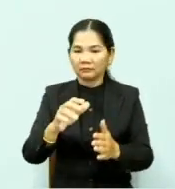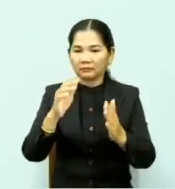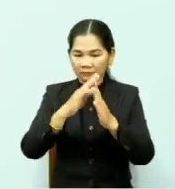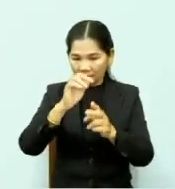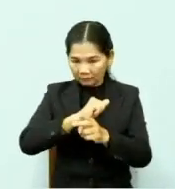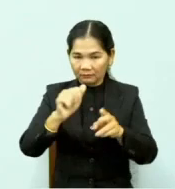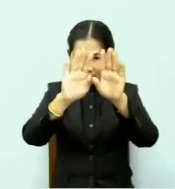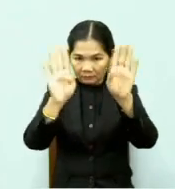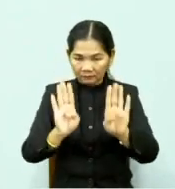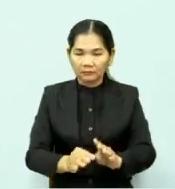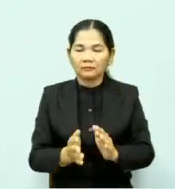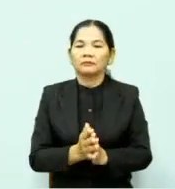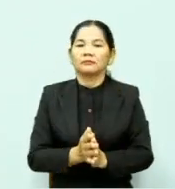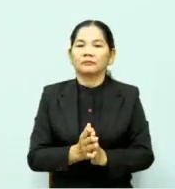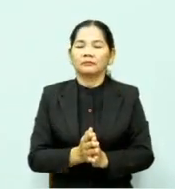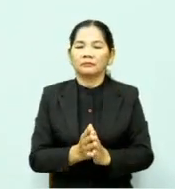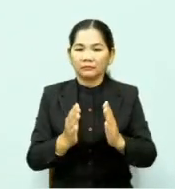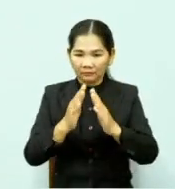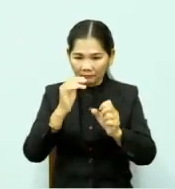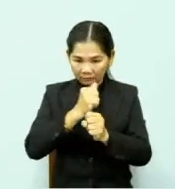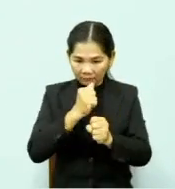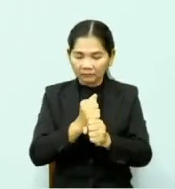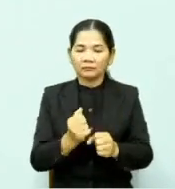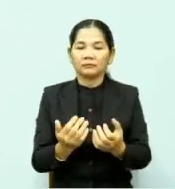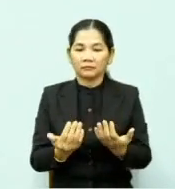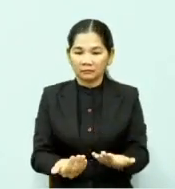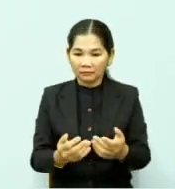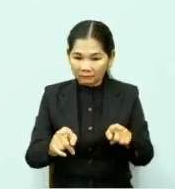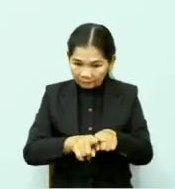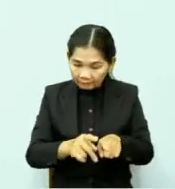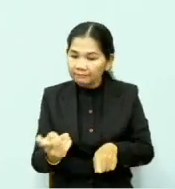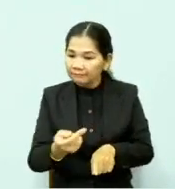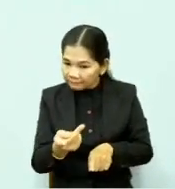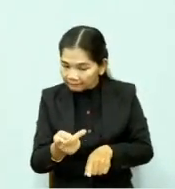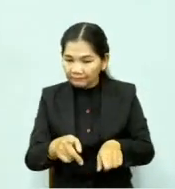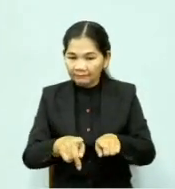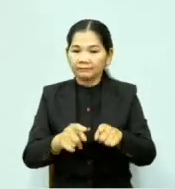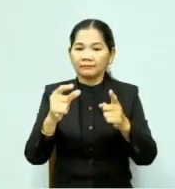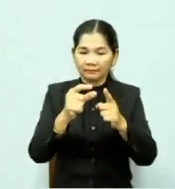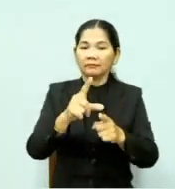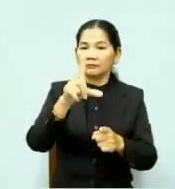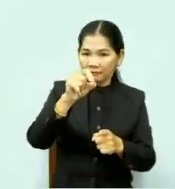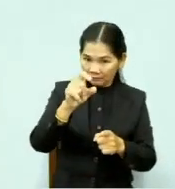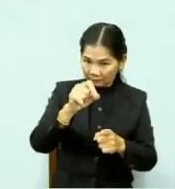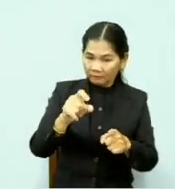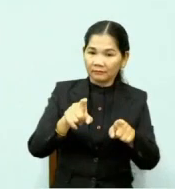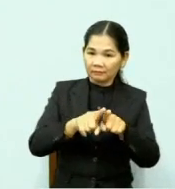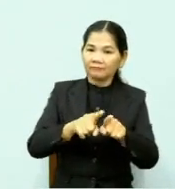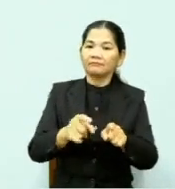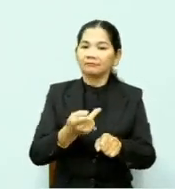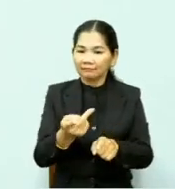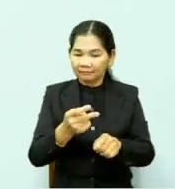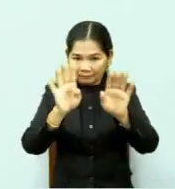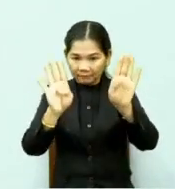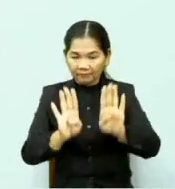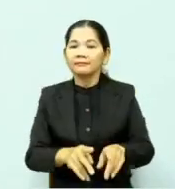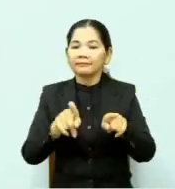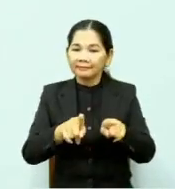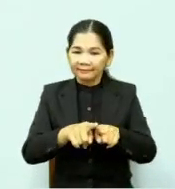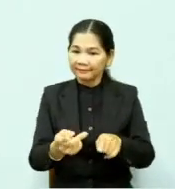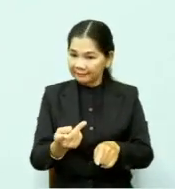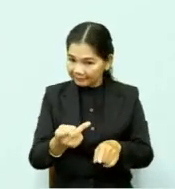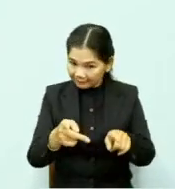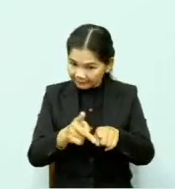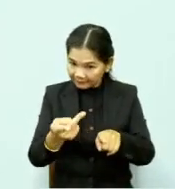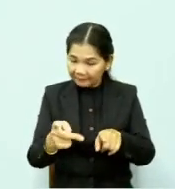tiền là lực đặc hiện nấy cho môi nâng cái cặp tiền là bỏ con chà ta miên phịa tiêm đập nấy đôi nhẹ cú là lực đặc hiện đai được